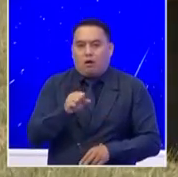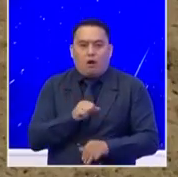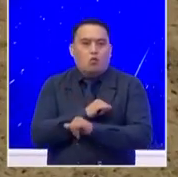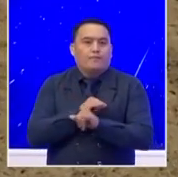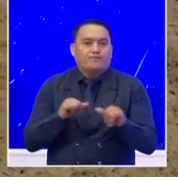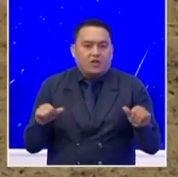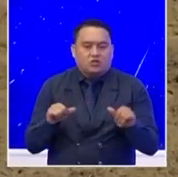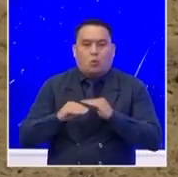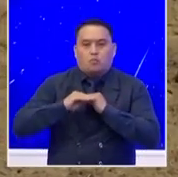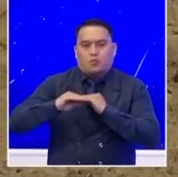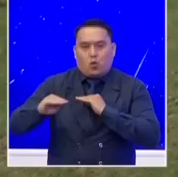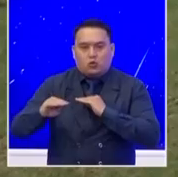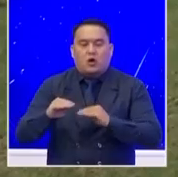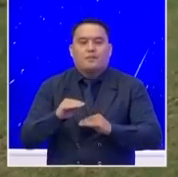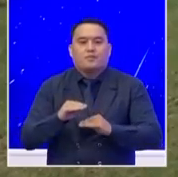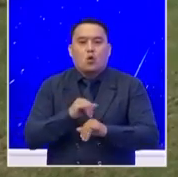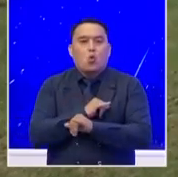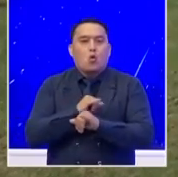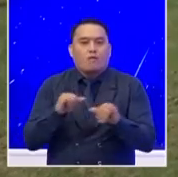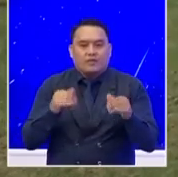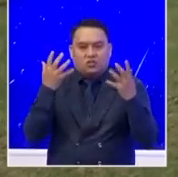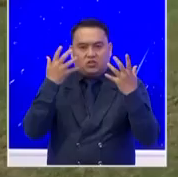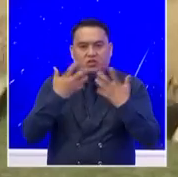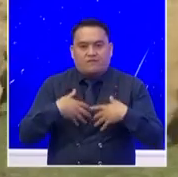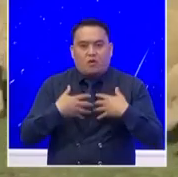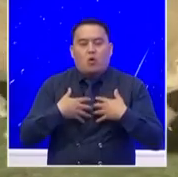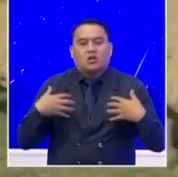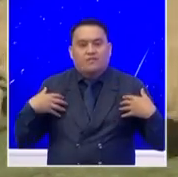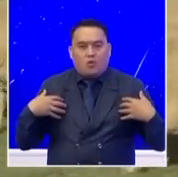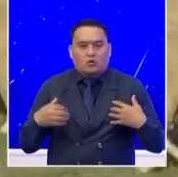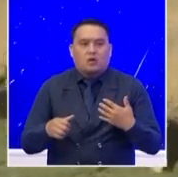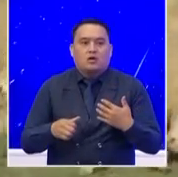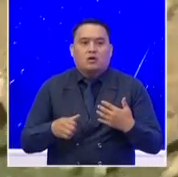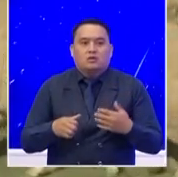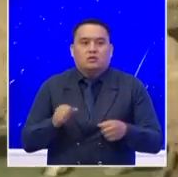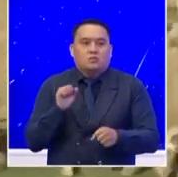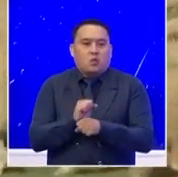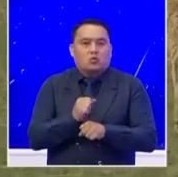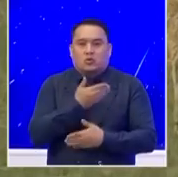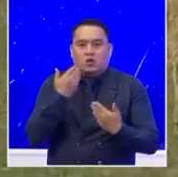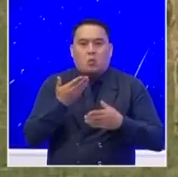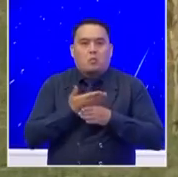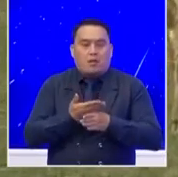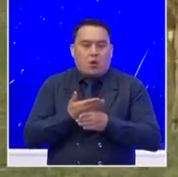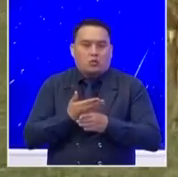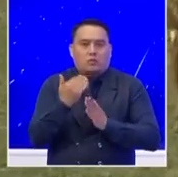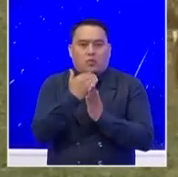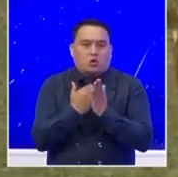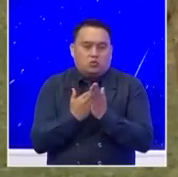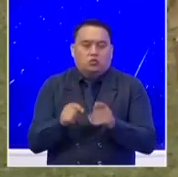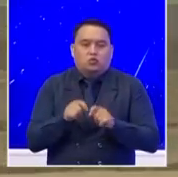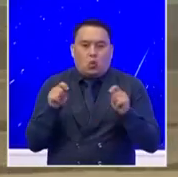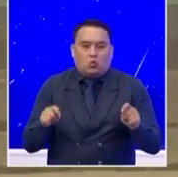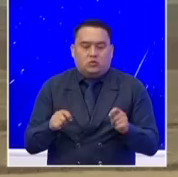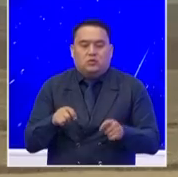увеличили посевные площади. Увеличилось и общее поголовье скота. Словом, оснований для срывов нет. Помогают все работы вести по графику и созданы